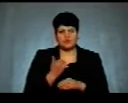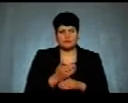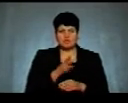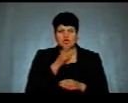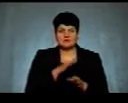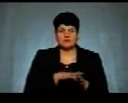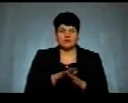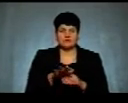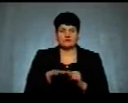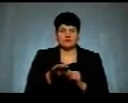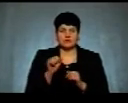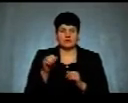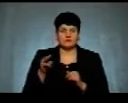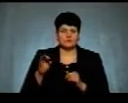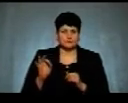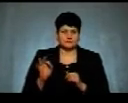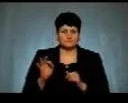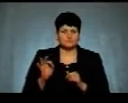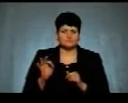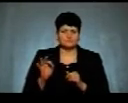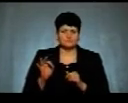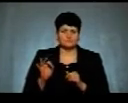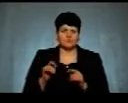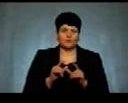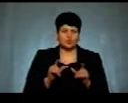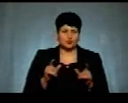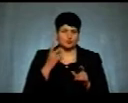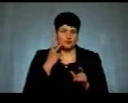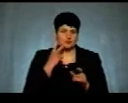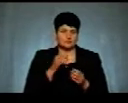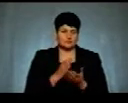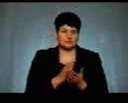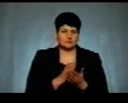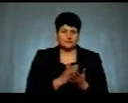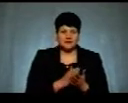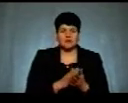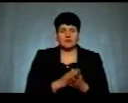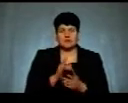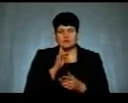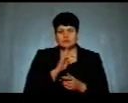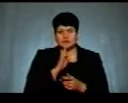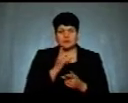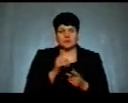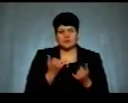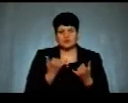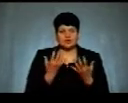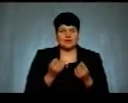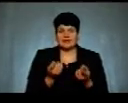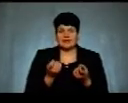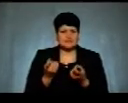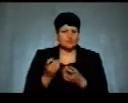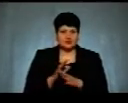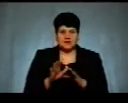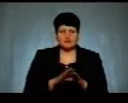виконань в зоні проведення об'єднаних операцій, об'єднаних сил або в пункті постійної дислокації. Строковики на сьогоднішній день не залучаються до виконання